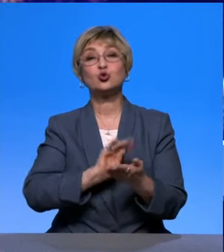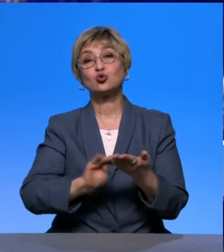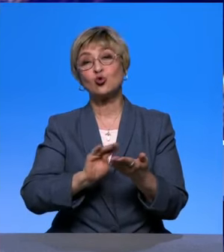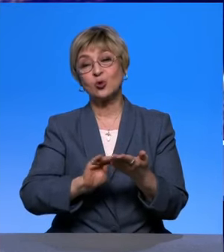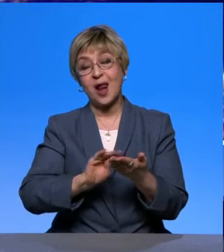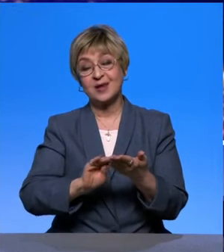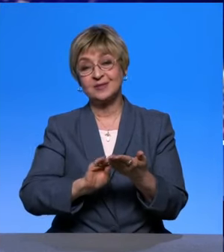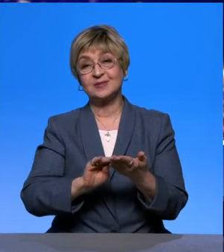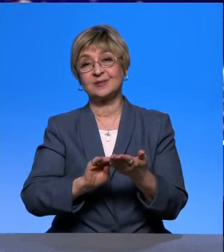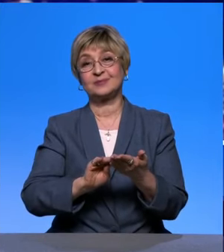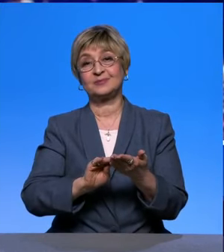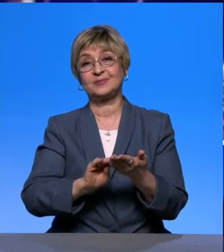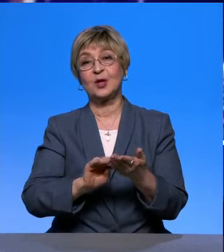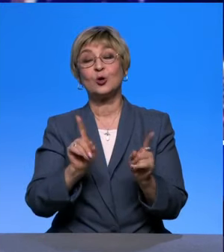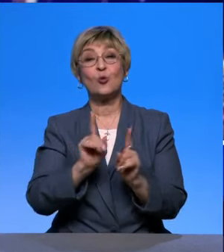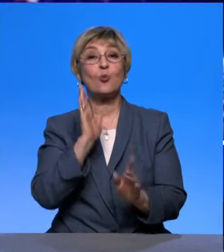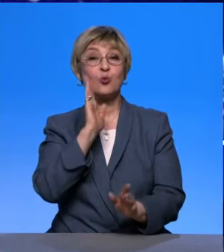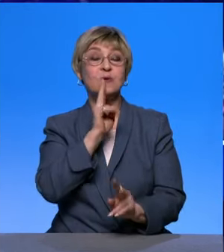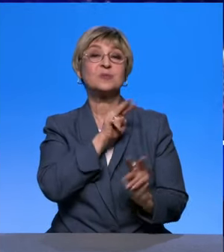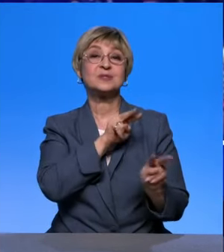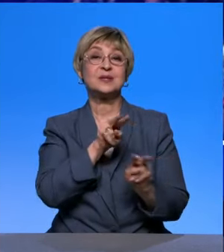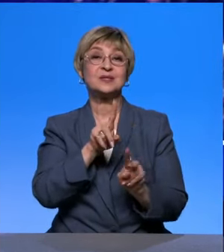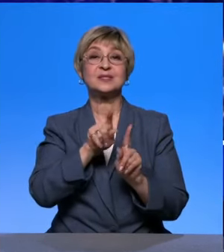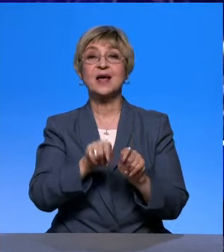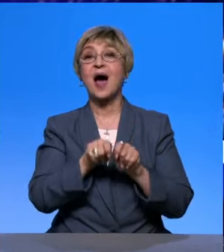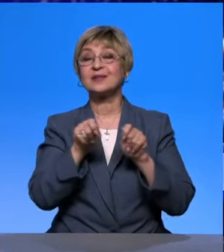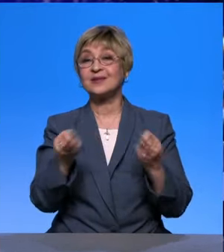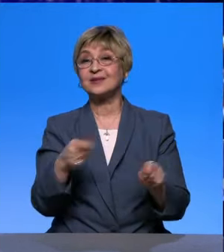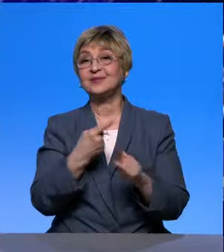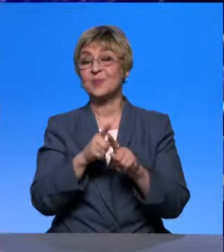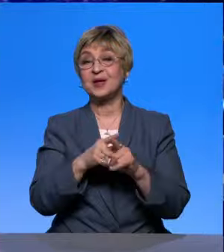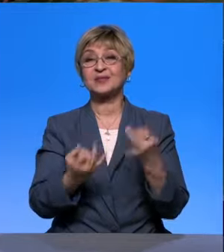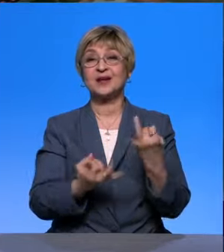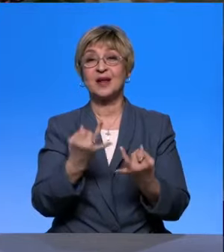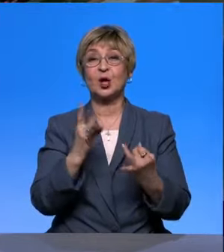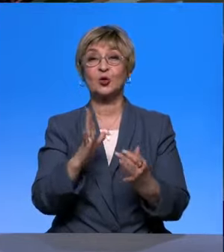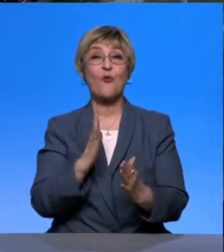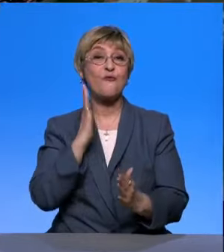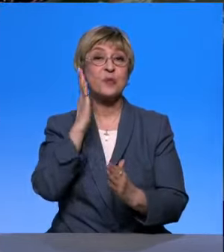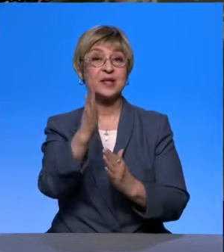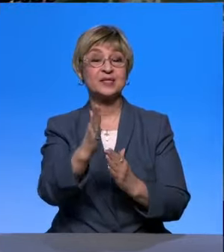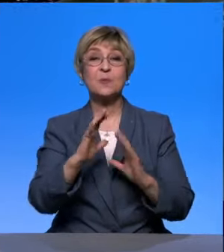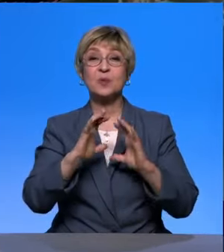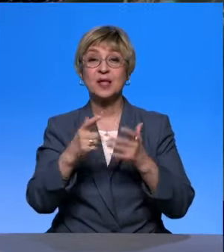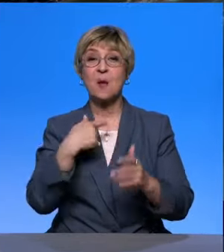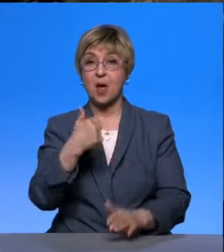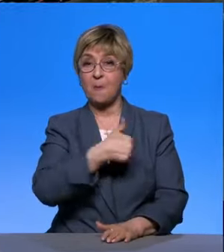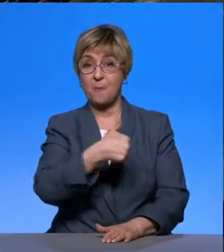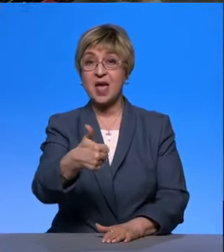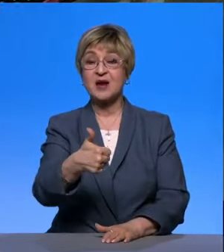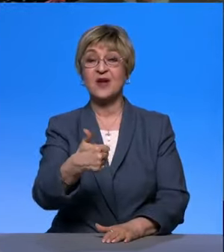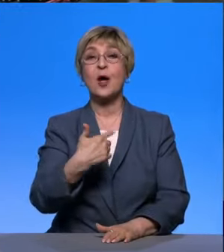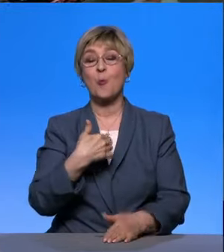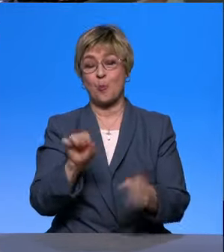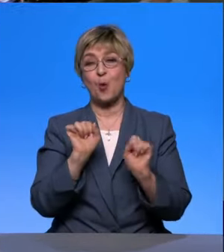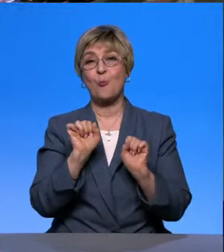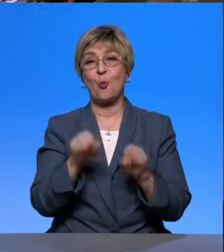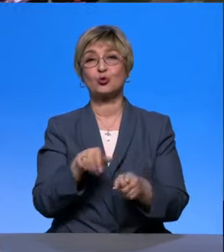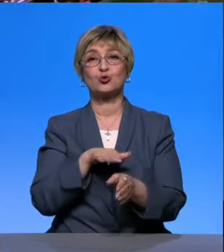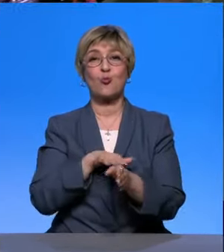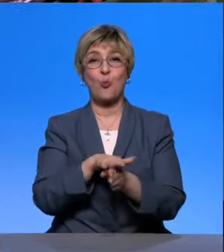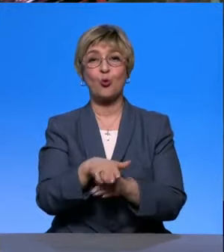сегодня в эфире. Ну что, будем следить за открытием игр, за теми, кто впереди планеты всей, потому что мы первые, значит, мы можем полностью вот так